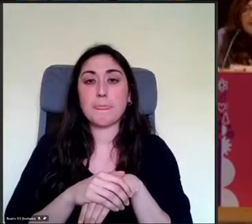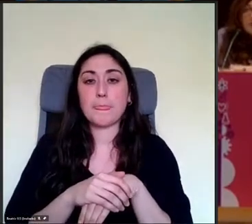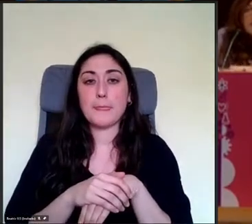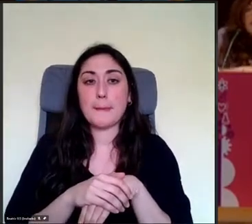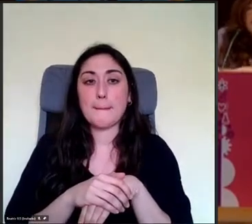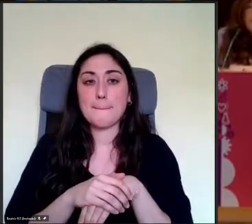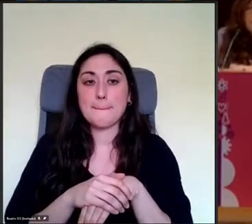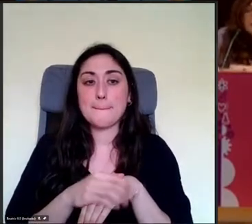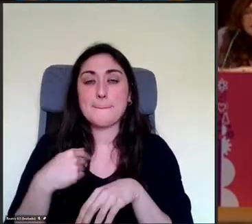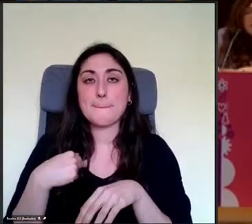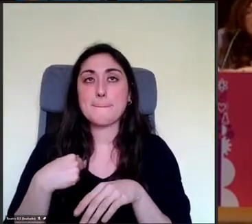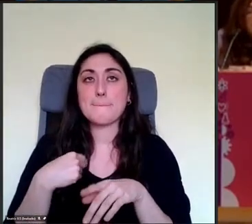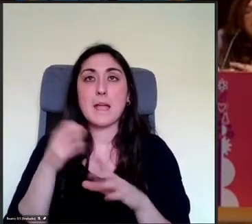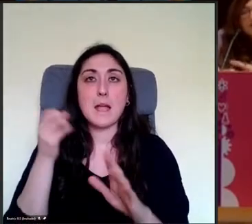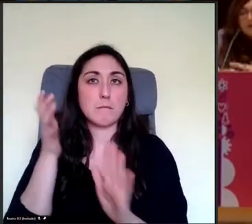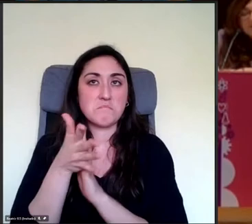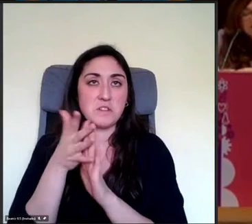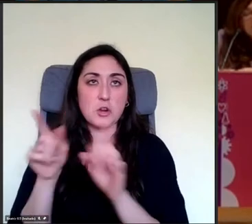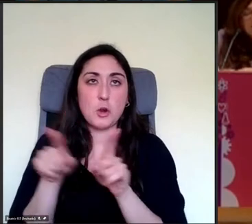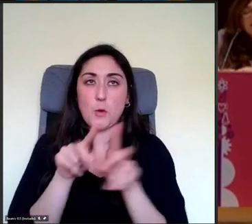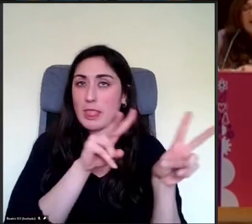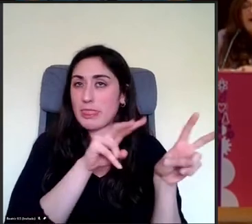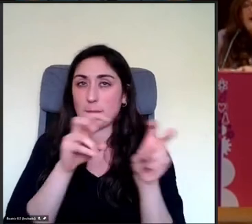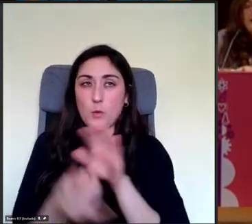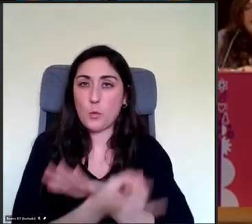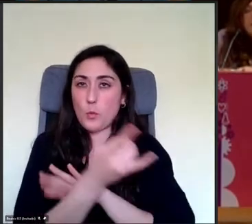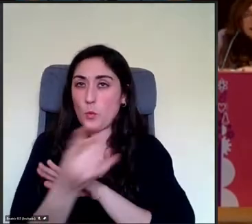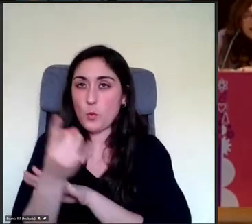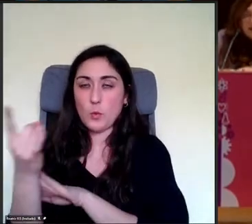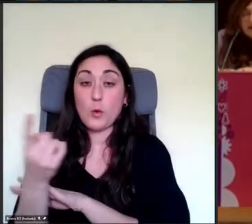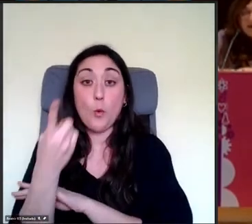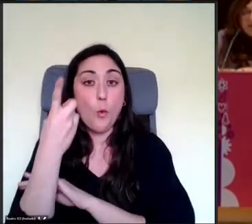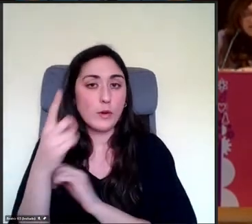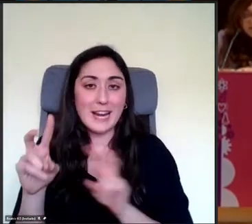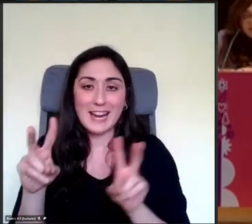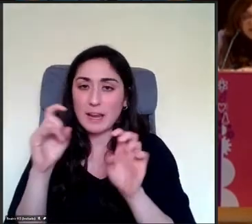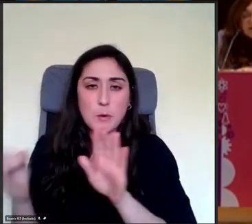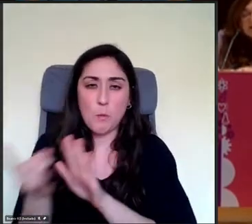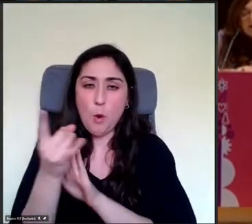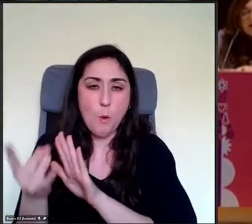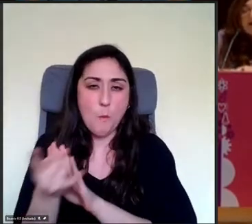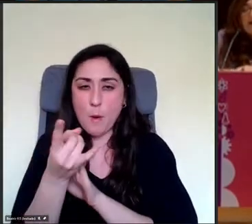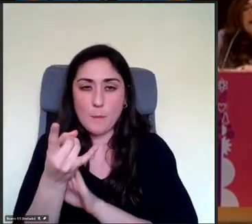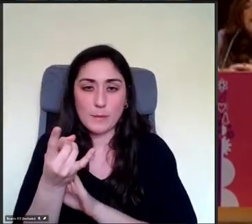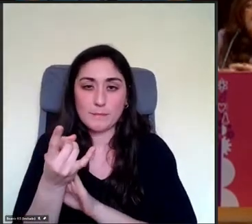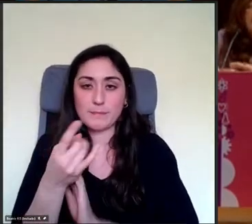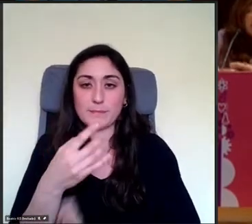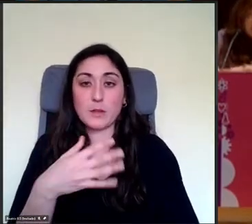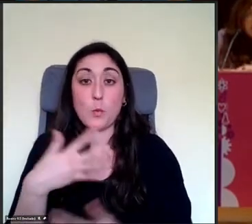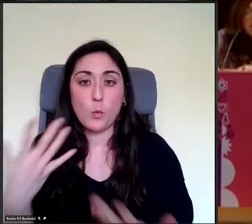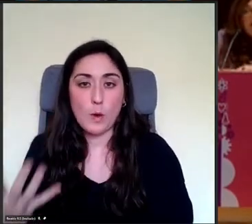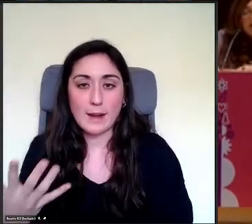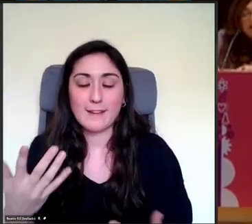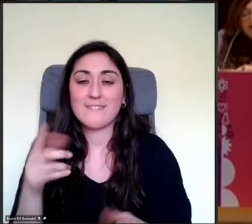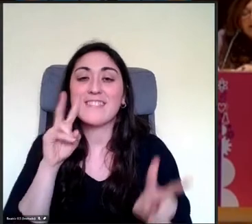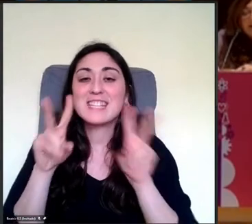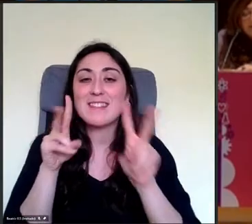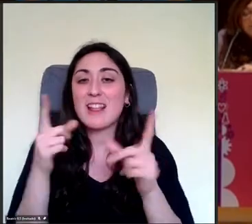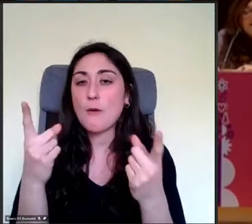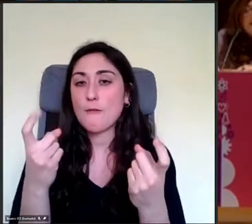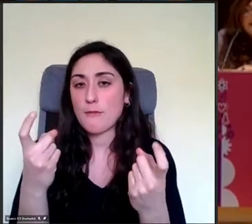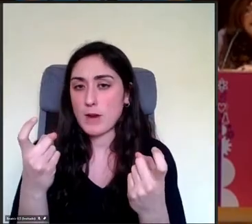van sortir molts temes i un tema recurrent era la manca de visibilitat. Cal erradicar